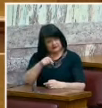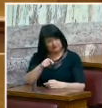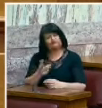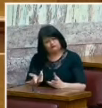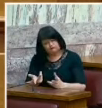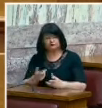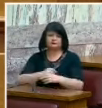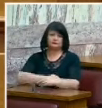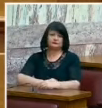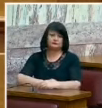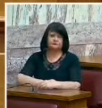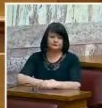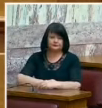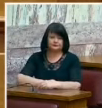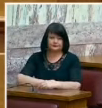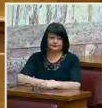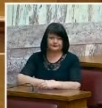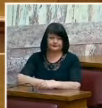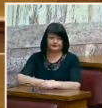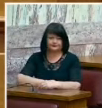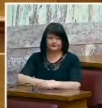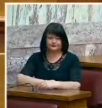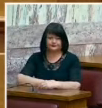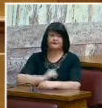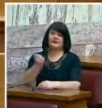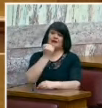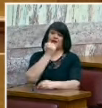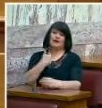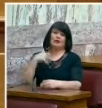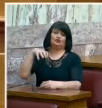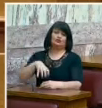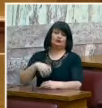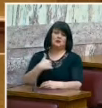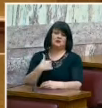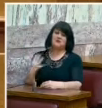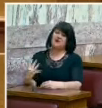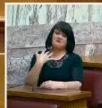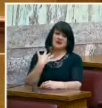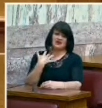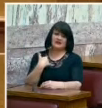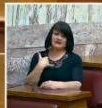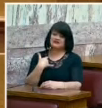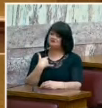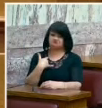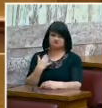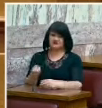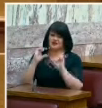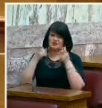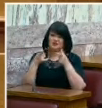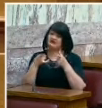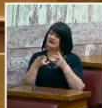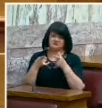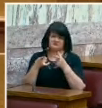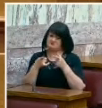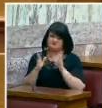αφορά μάλλον λάθος το έχω διάλεξαν, διότι απειλές σε μένα αλλά και στην Δημοκρατία δεν περνάνε. Αλλά το